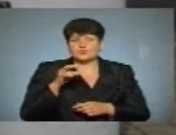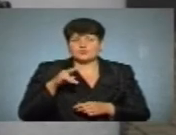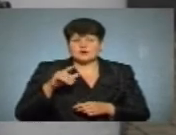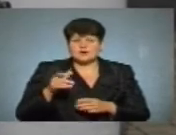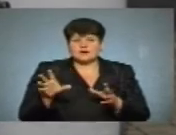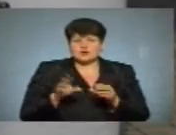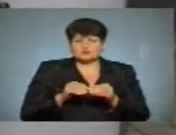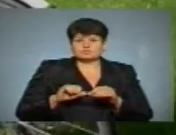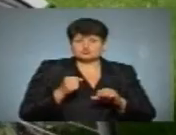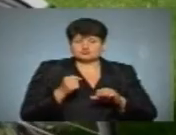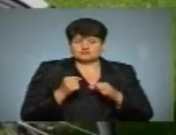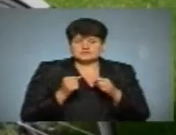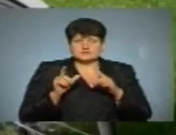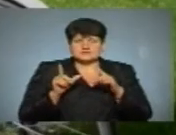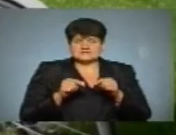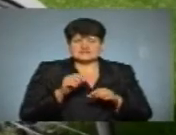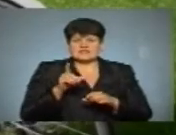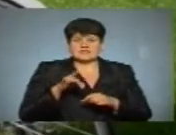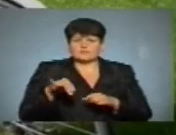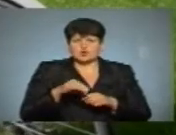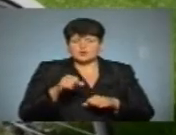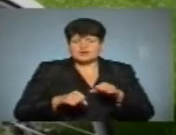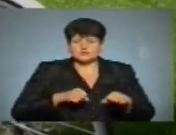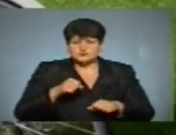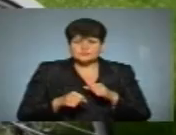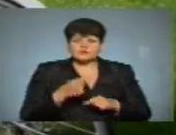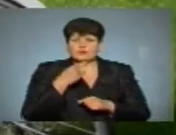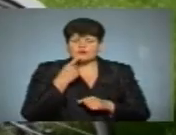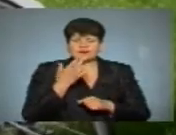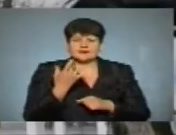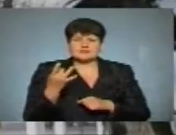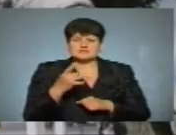із друзями їздить до Європи на велосипеді. За її словами, кілька